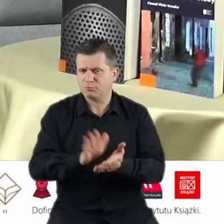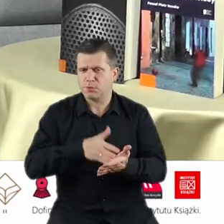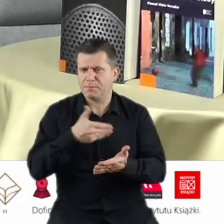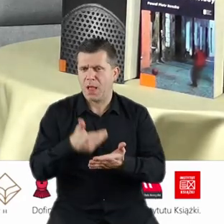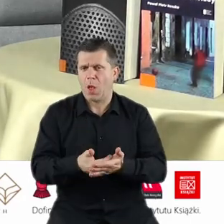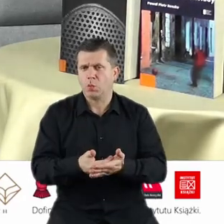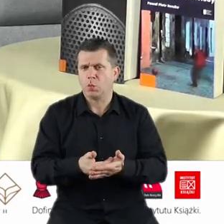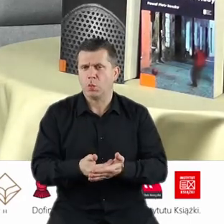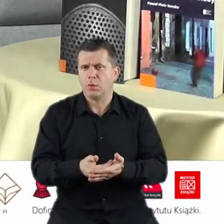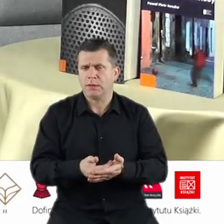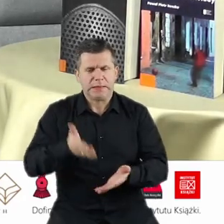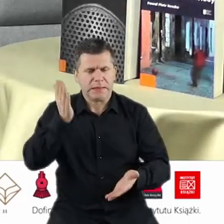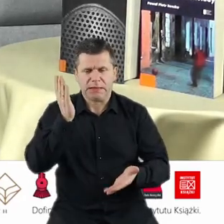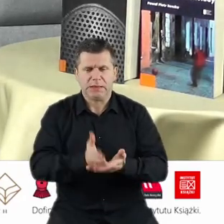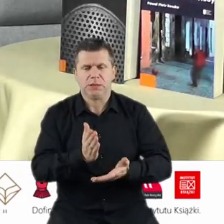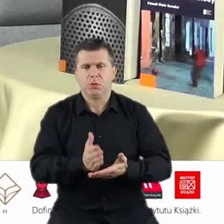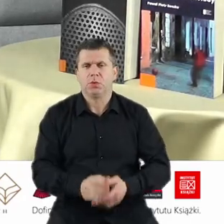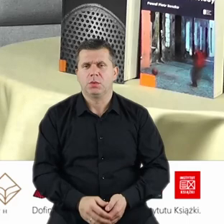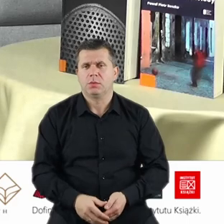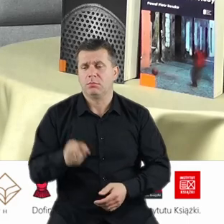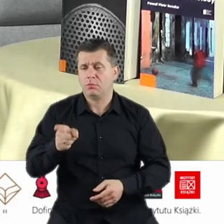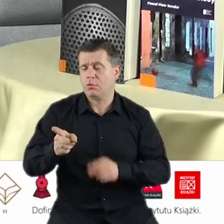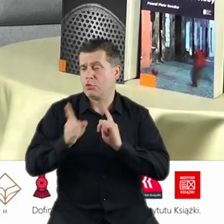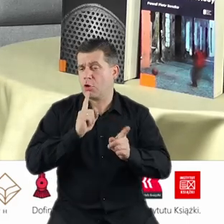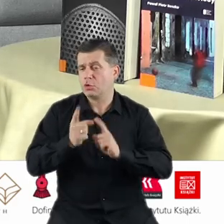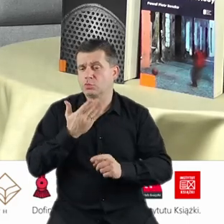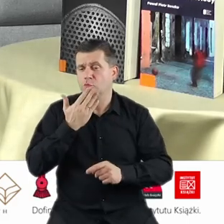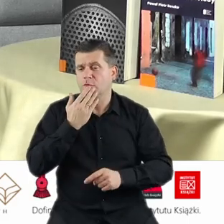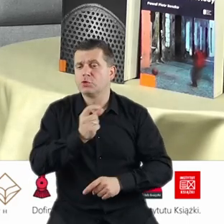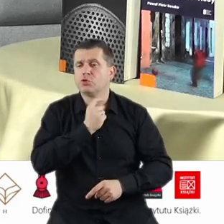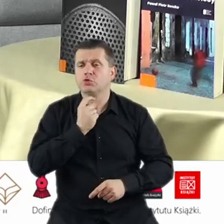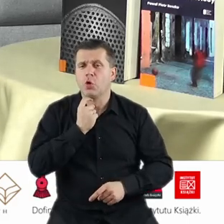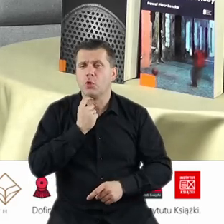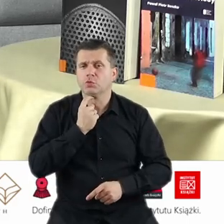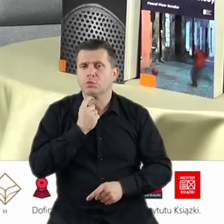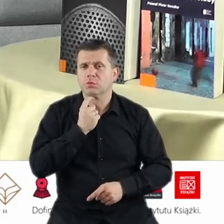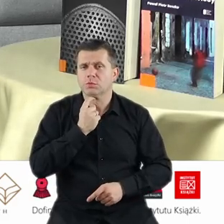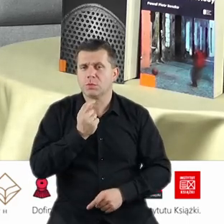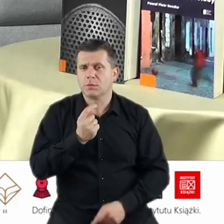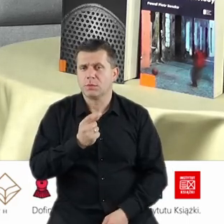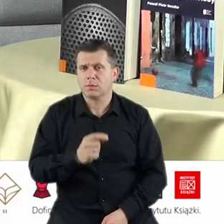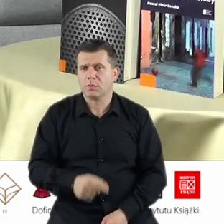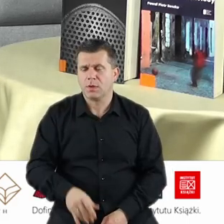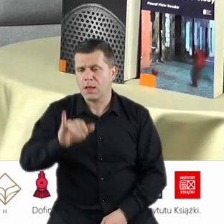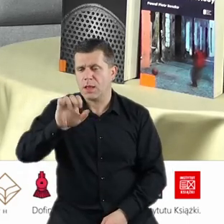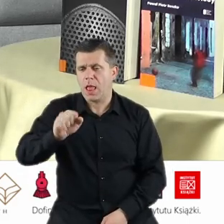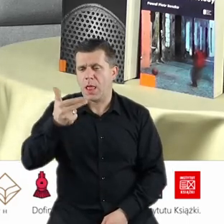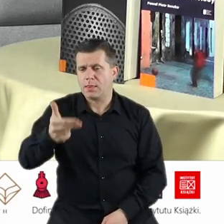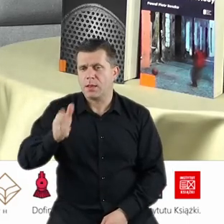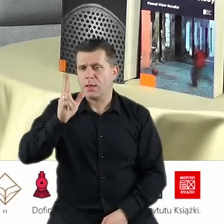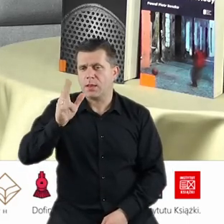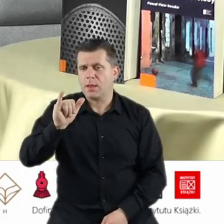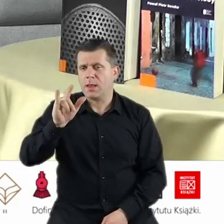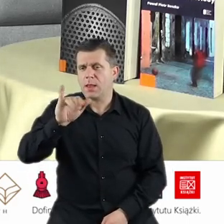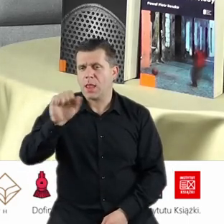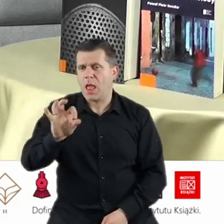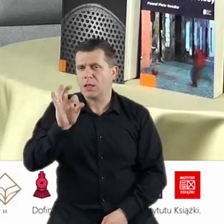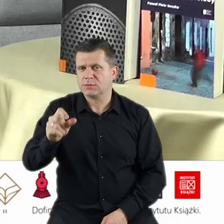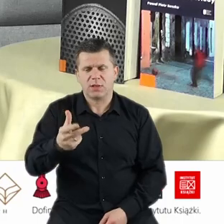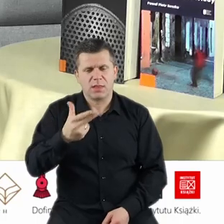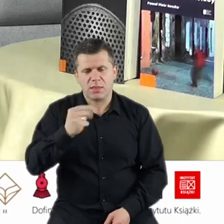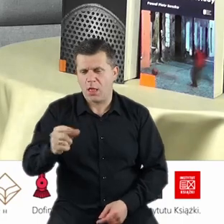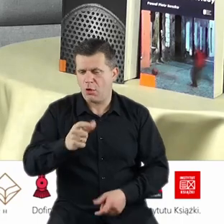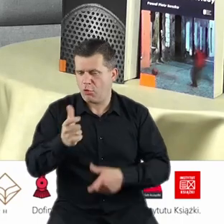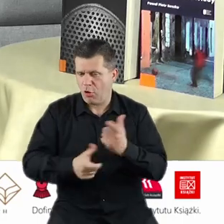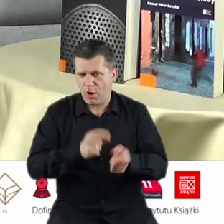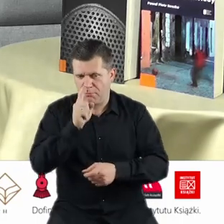W jednym jedynym przypadku tylko mój rozmówca wspomniał o tym, że ksiądz powiedział w okolicach Bełżca, ksiądz Jan Kijas, ludzie